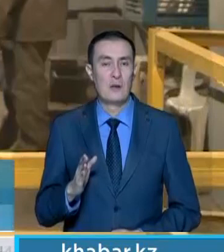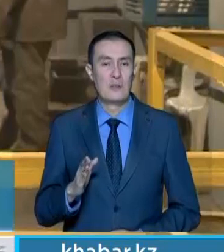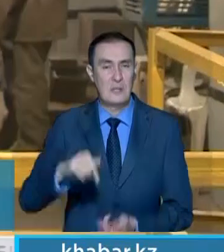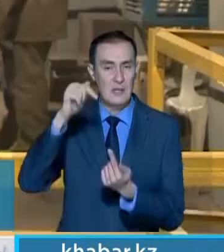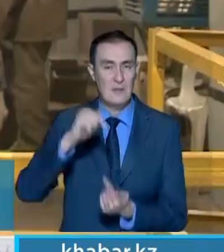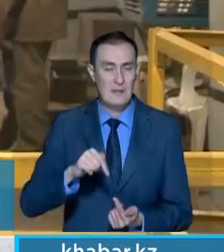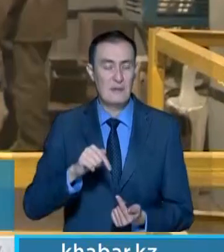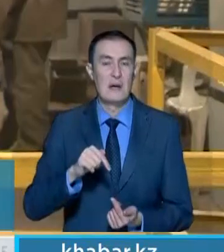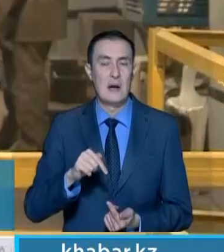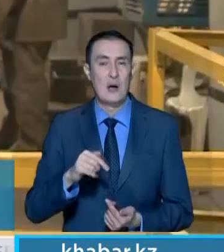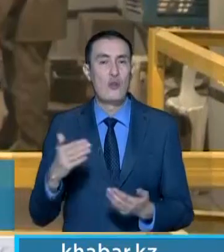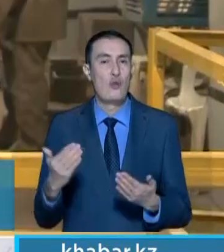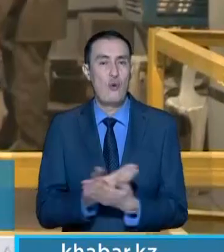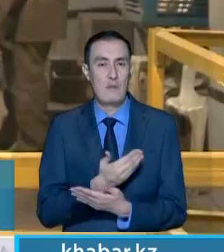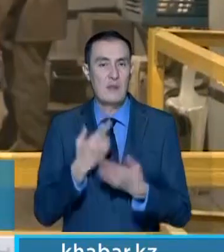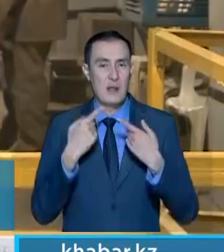соответствовать всем последним